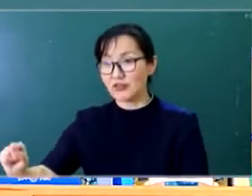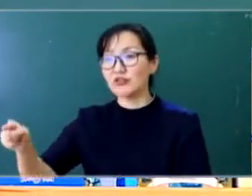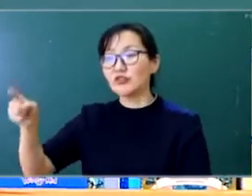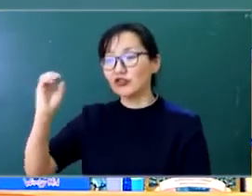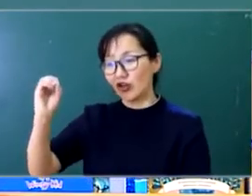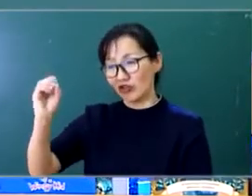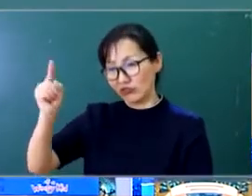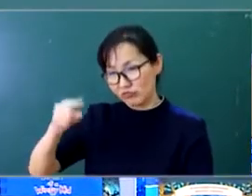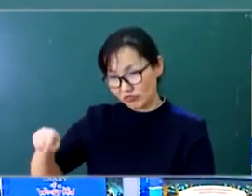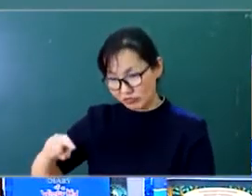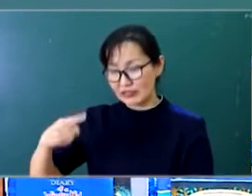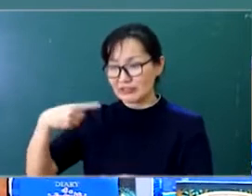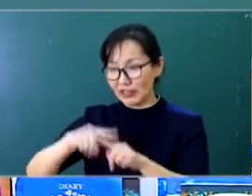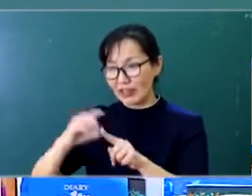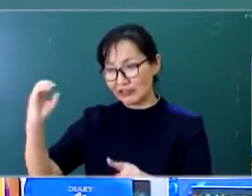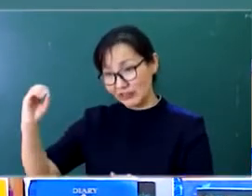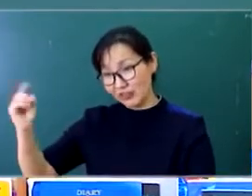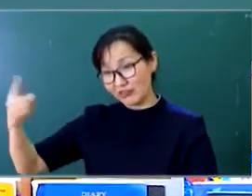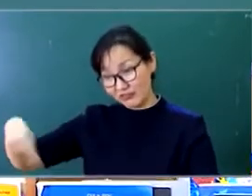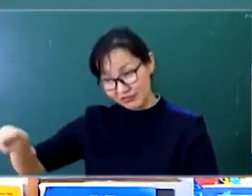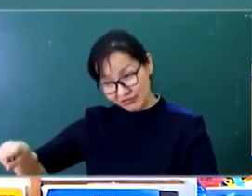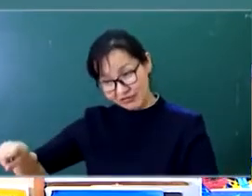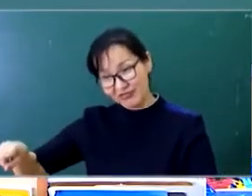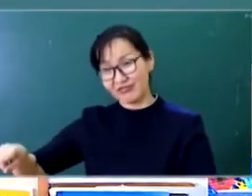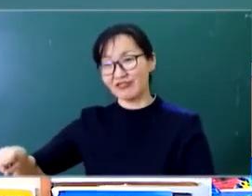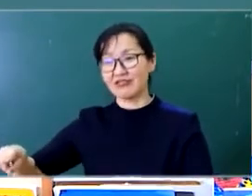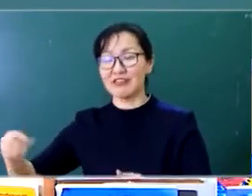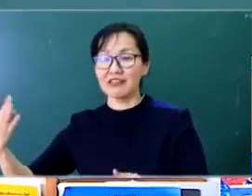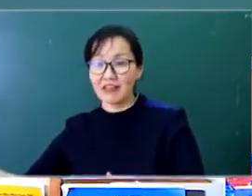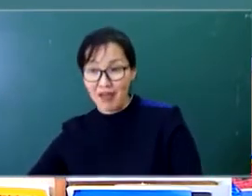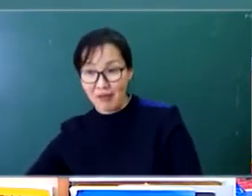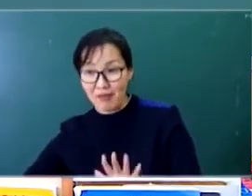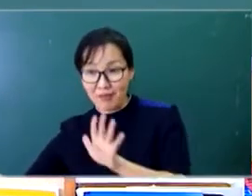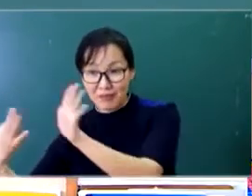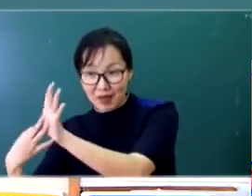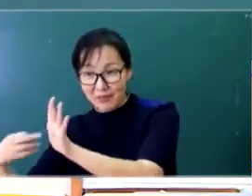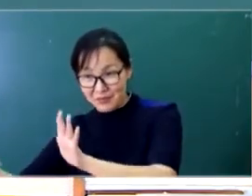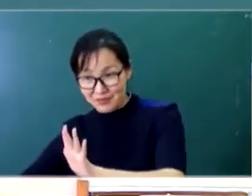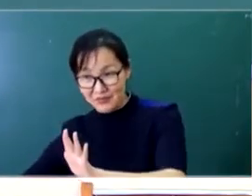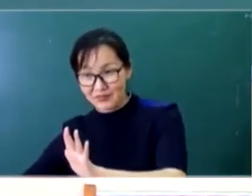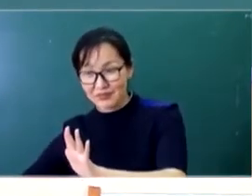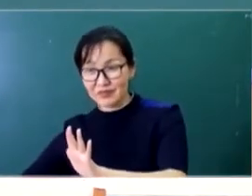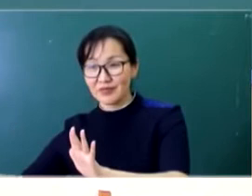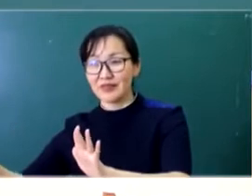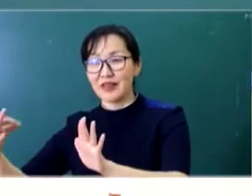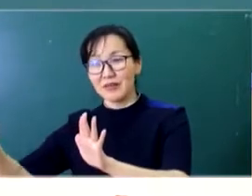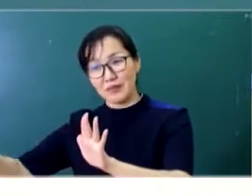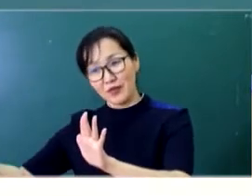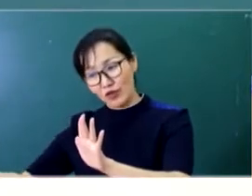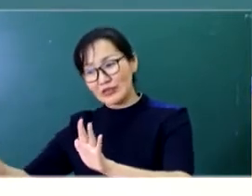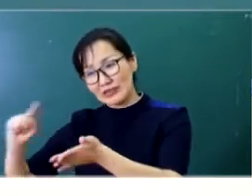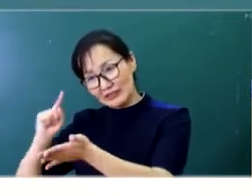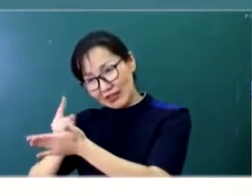За бутархан хэсэг байхгүй тохиолдолд тэгэр гүцээж болно. За тэгвэл